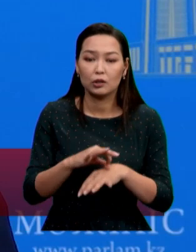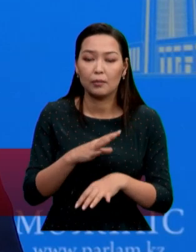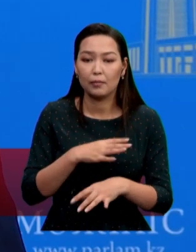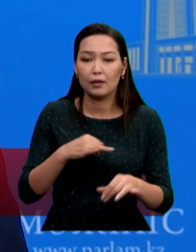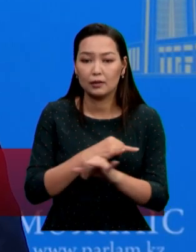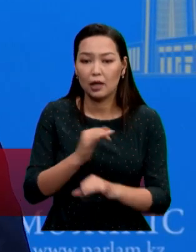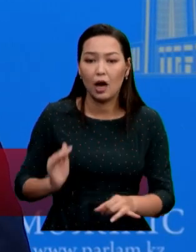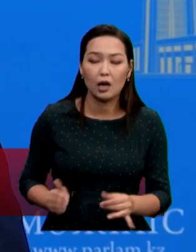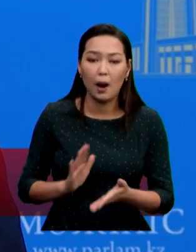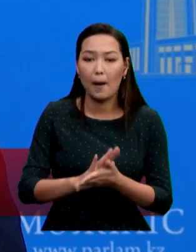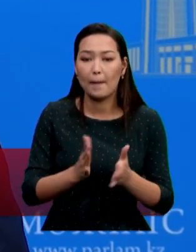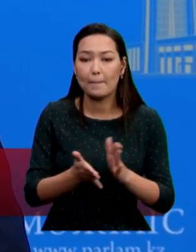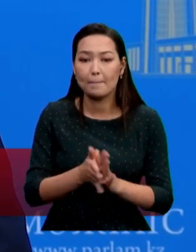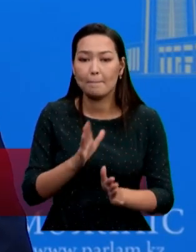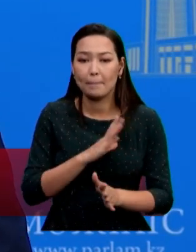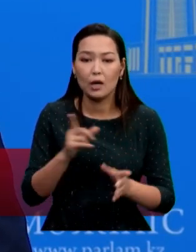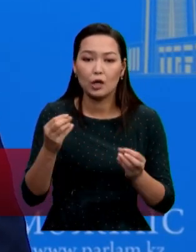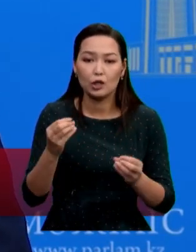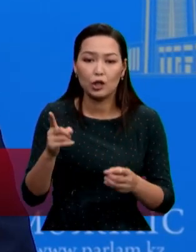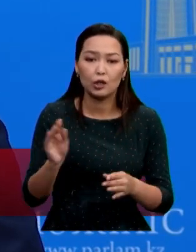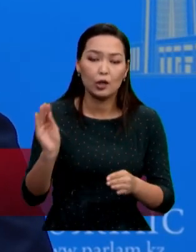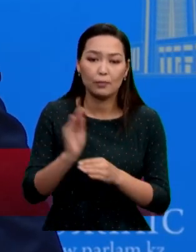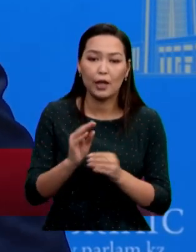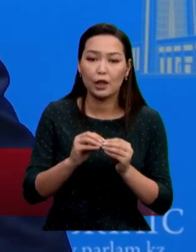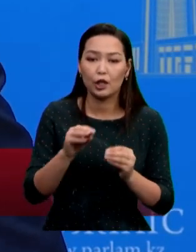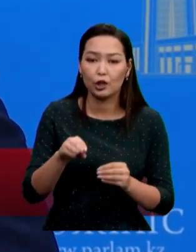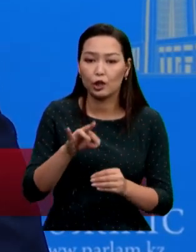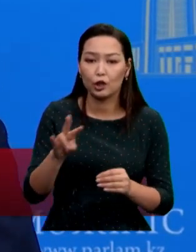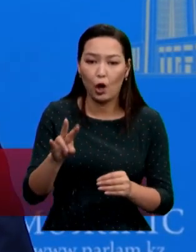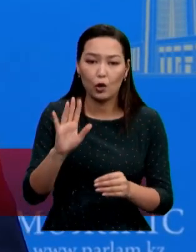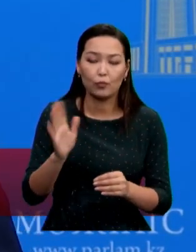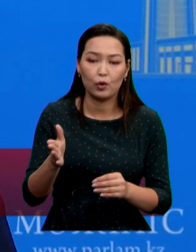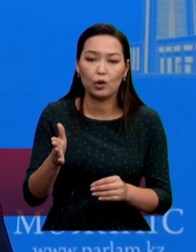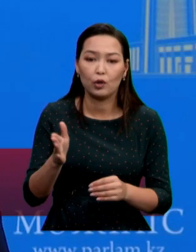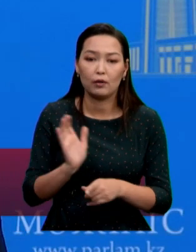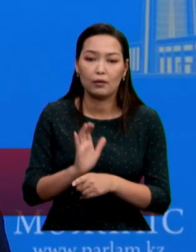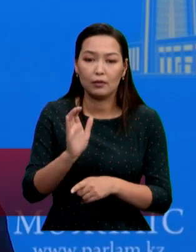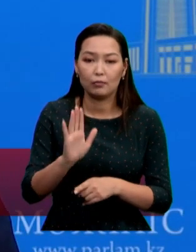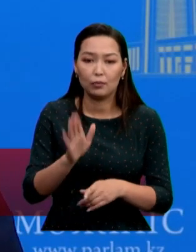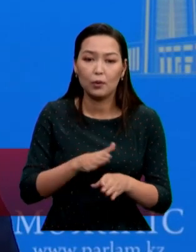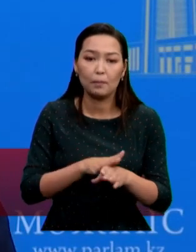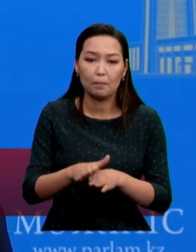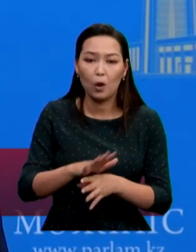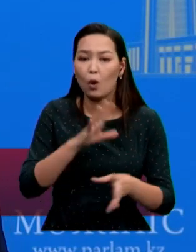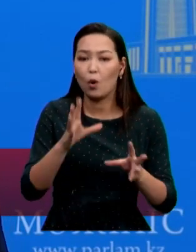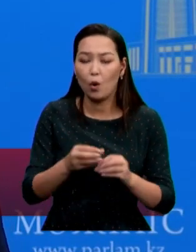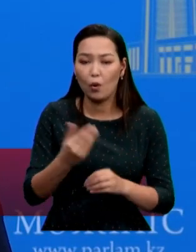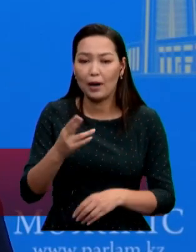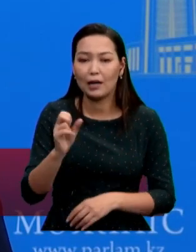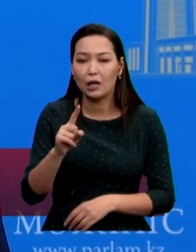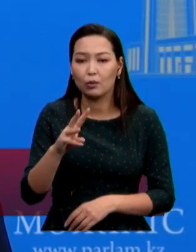с компанией ТШО. Они дополнительно 10 тысяч тонн в месяц поставили на внутренний рынок. Мы полностью все объемы